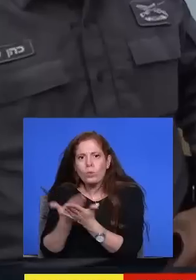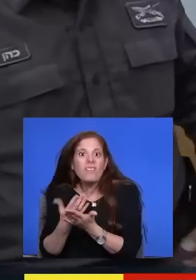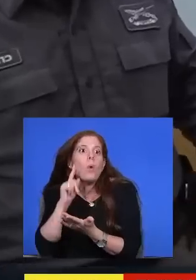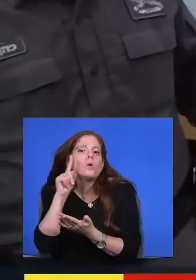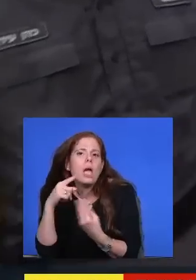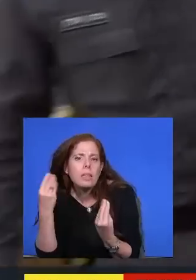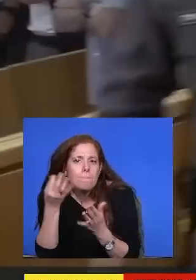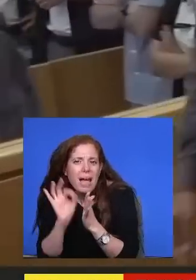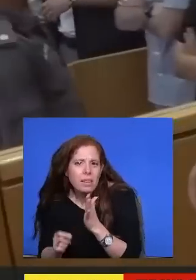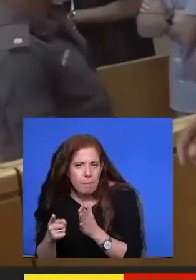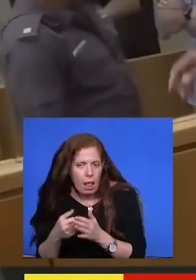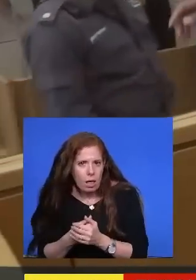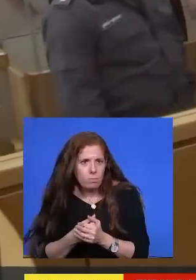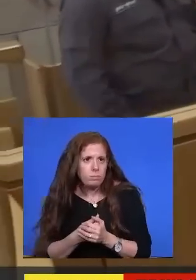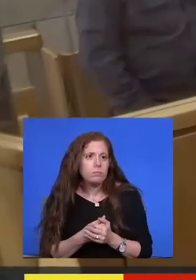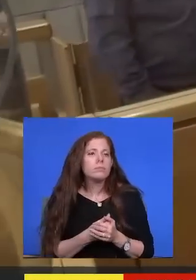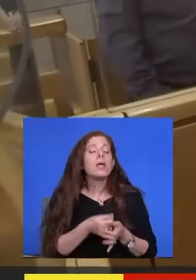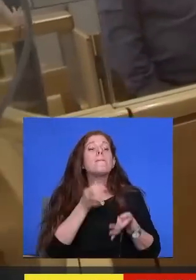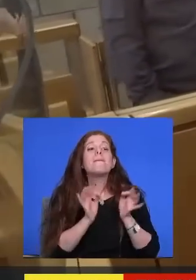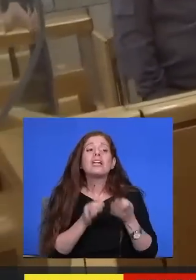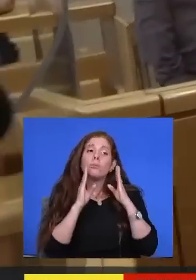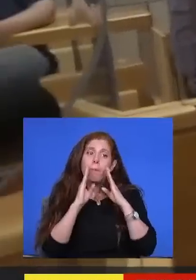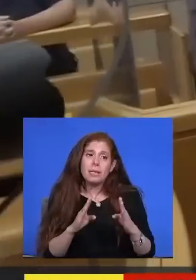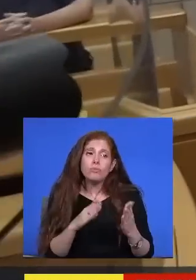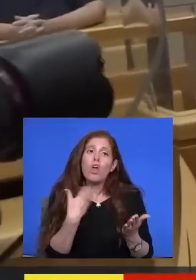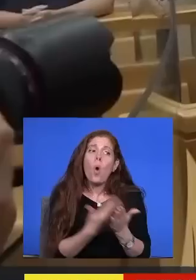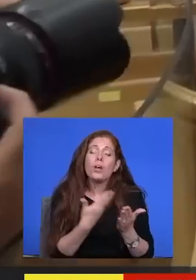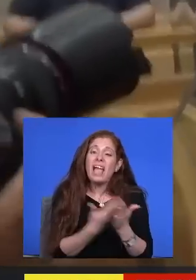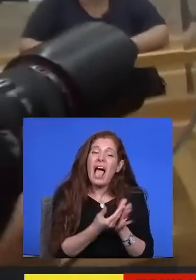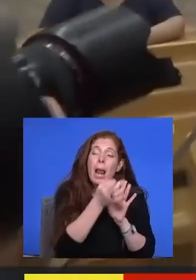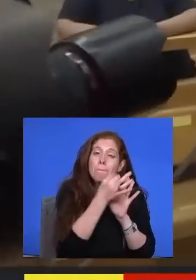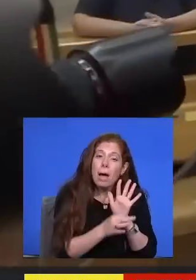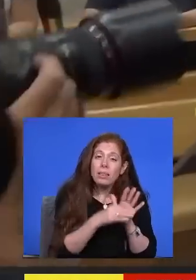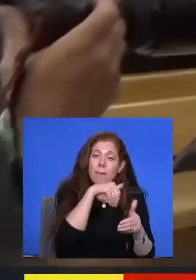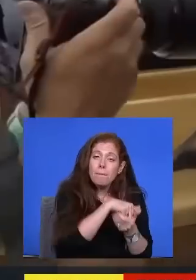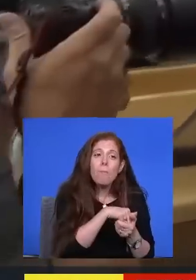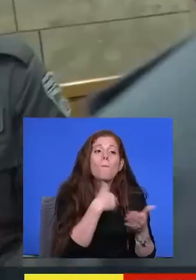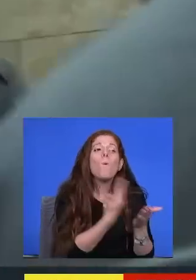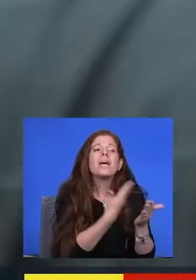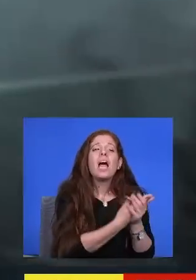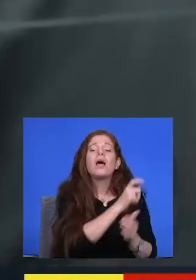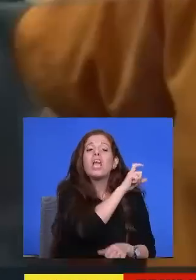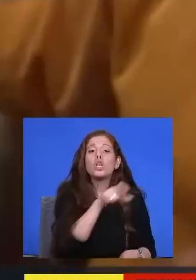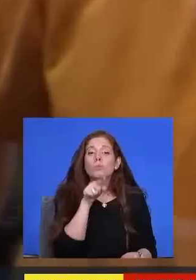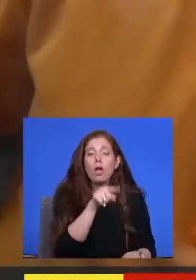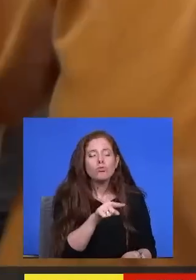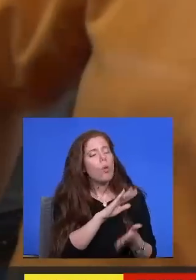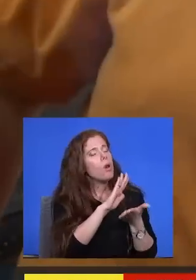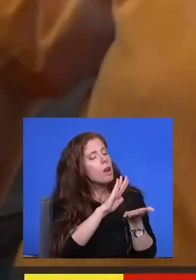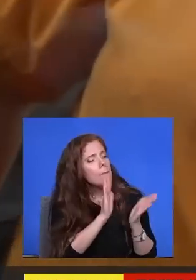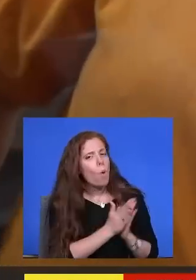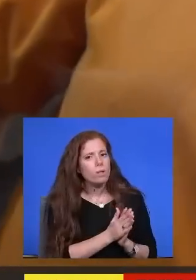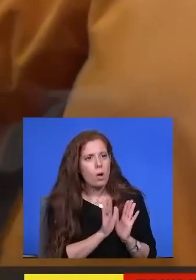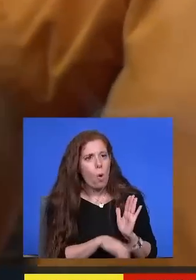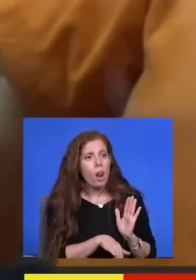האלה. בפרקליטות סבורים שההודעה על הפרטים שהיא כוללת מוכיחה את אשמת זדורוב למרות הכל. בהגנה טוענים